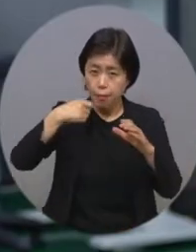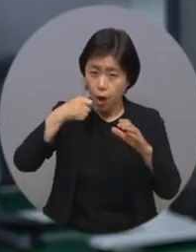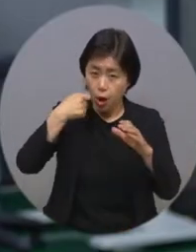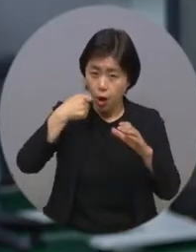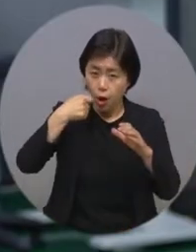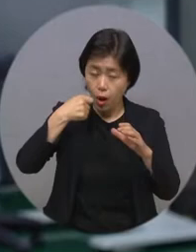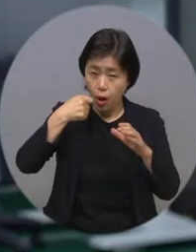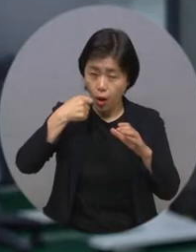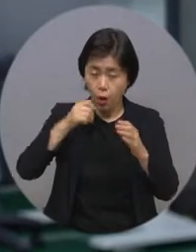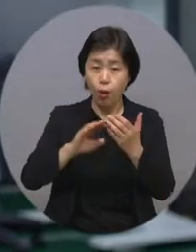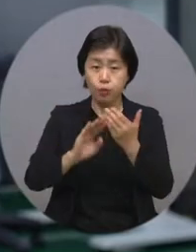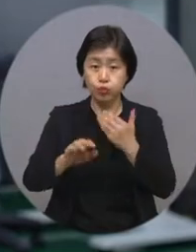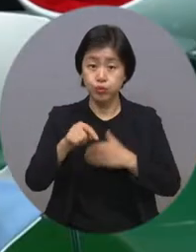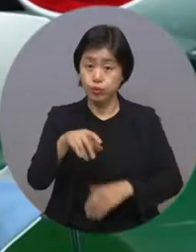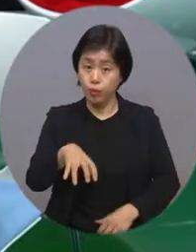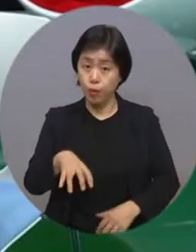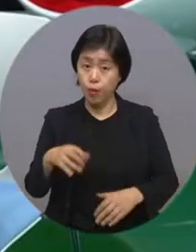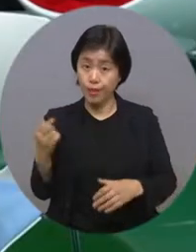여기서도 그때도 쉬시나요?